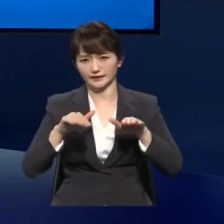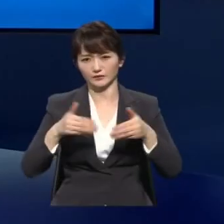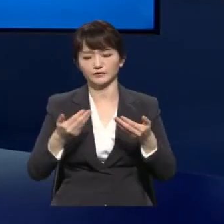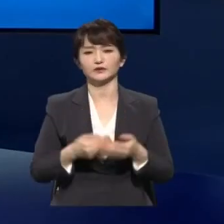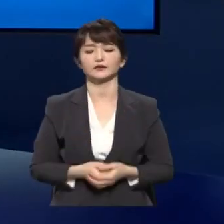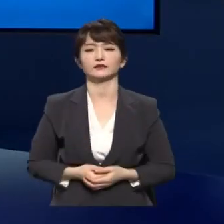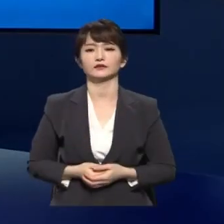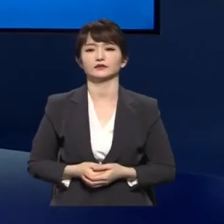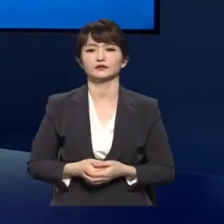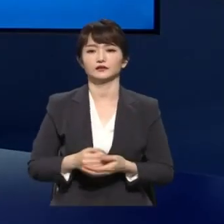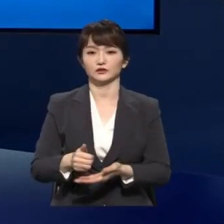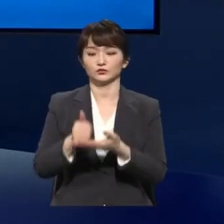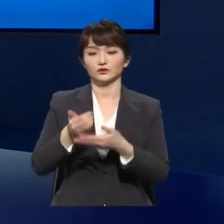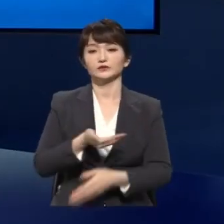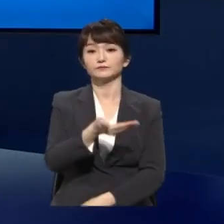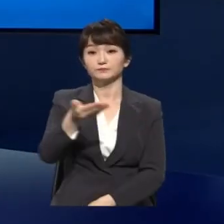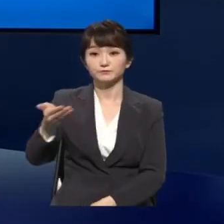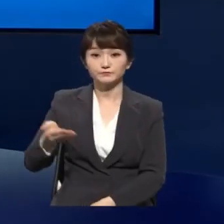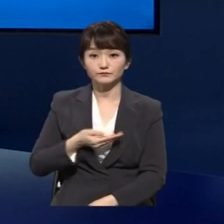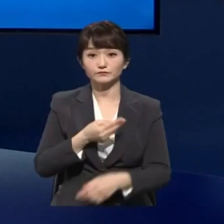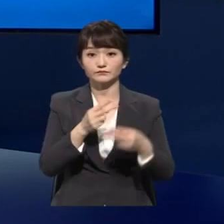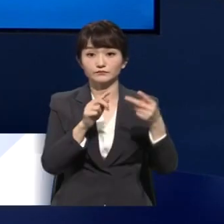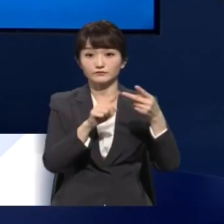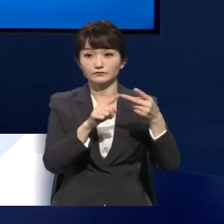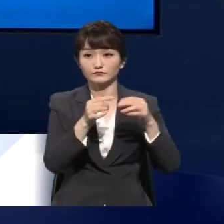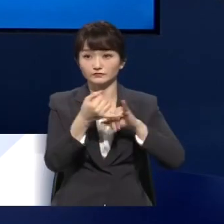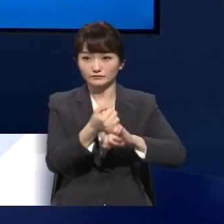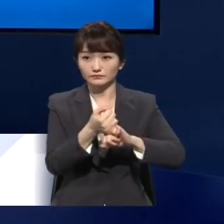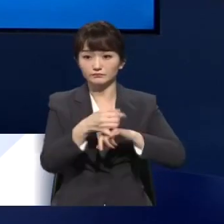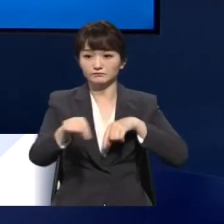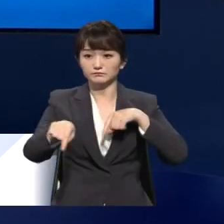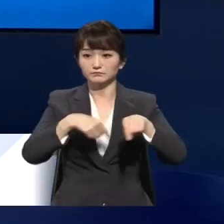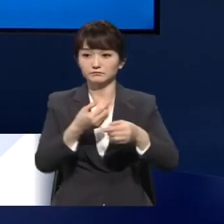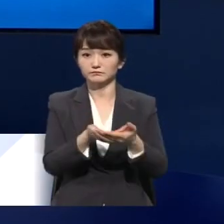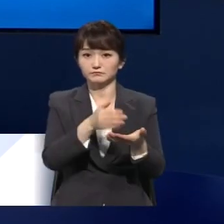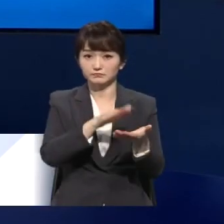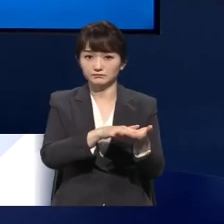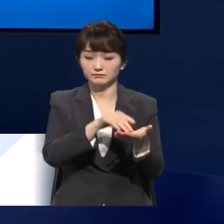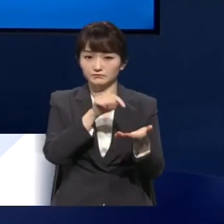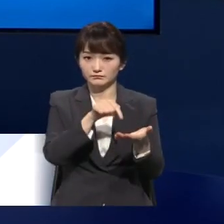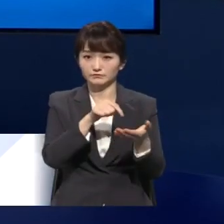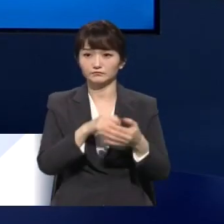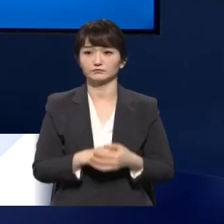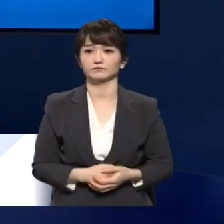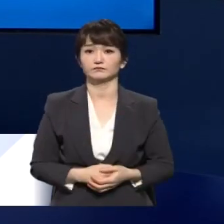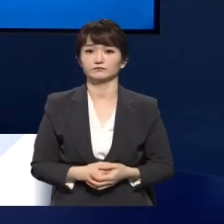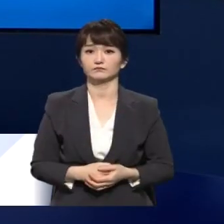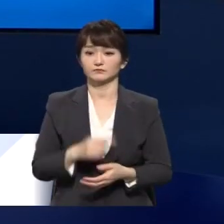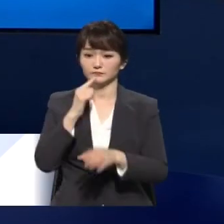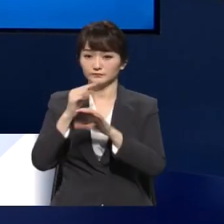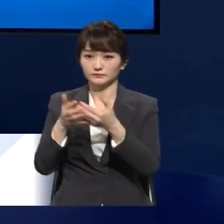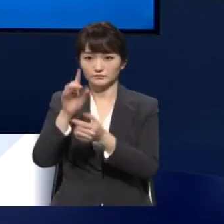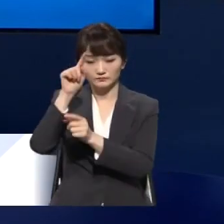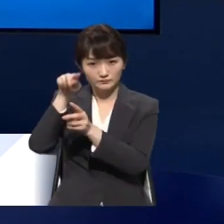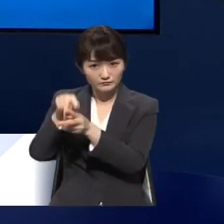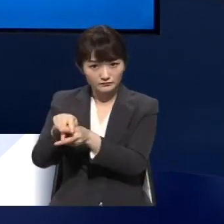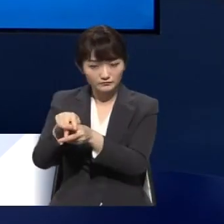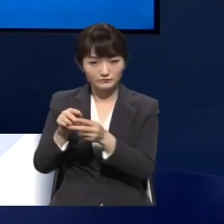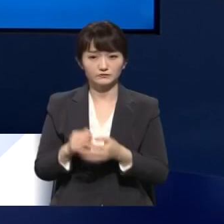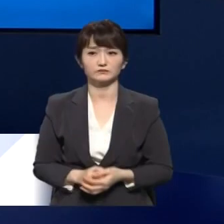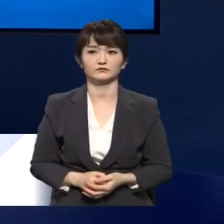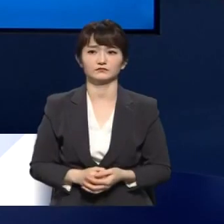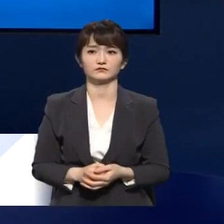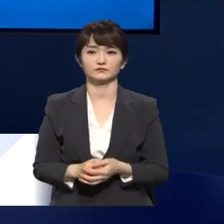존경하는 국민 여러분 두번째 약속은 정치개혁 입니다 민주화 이후에도 모든 정부는 임기 말에